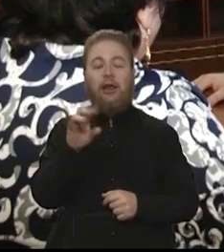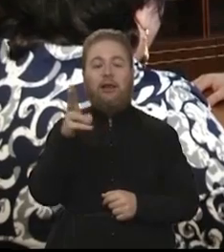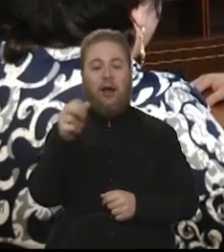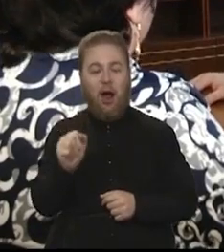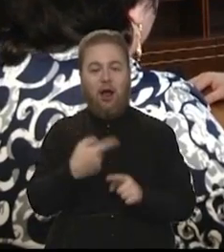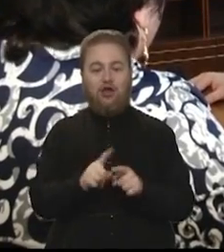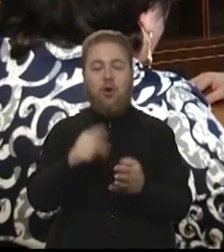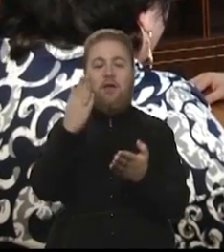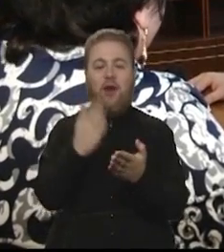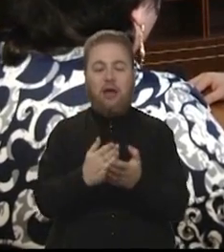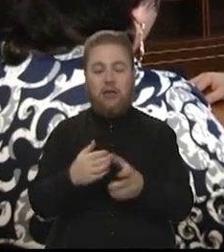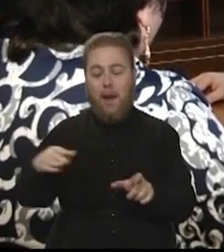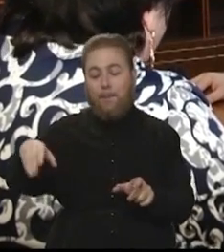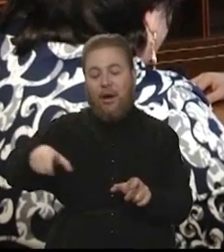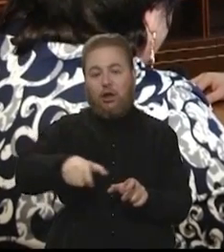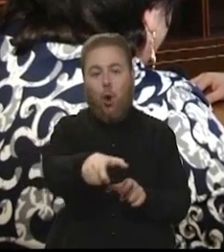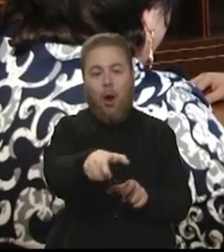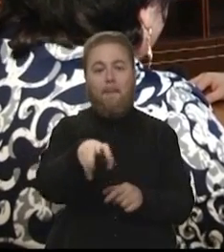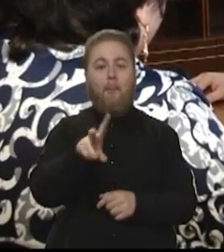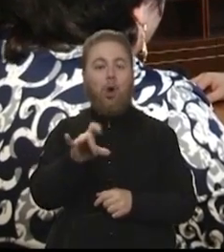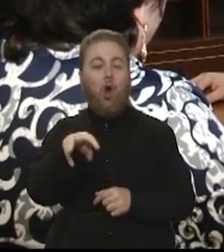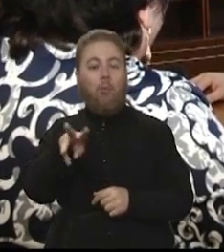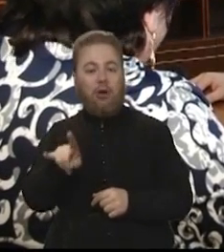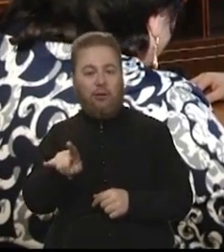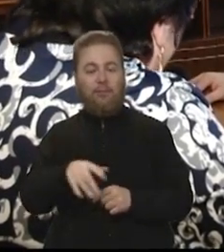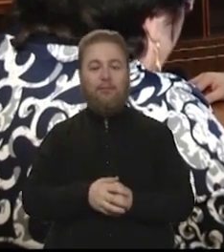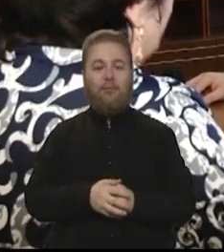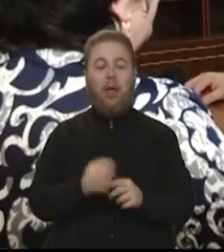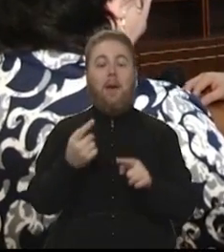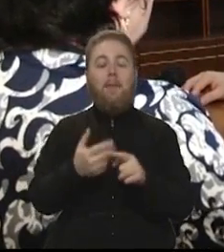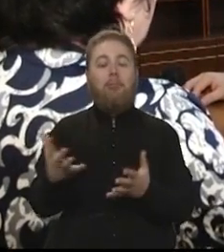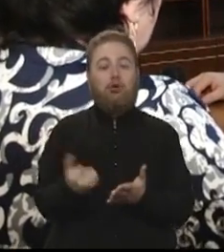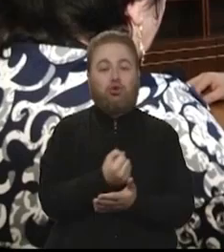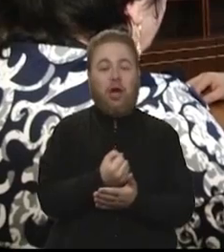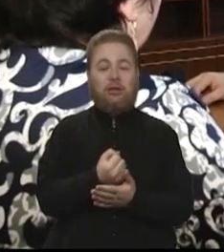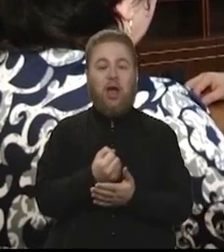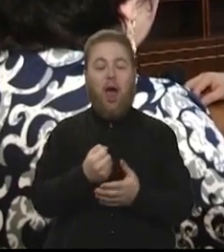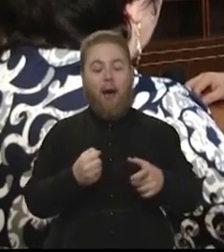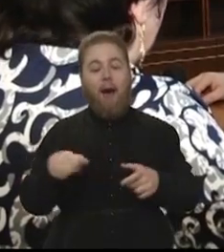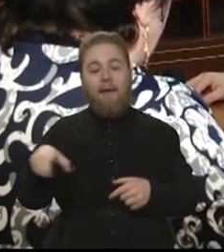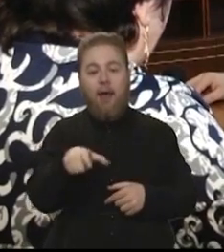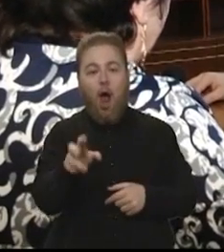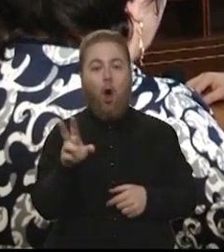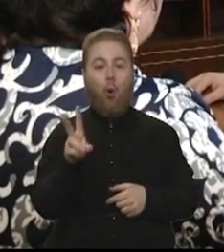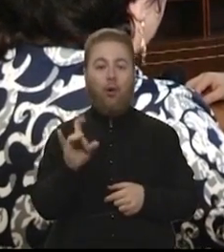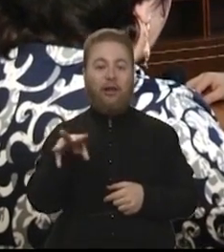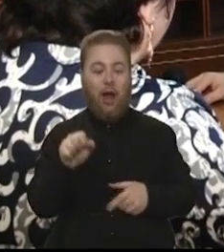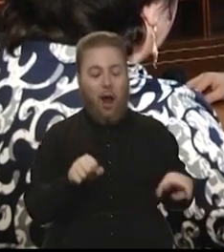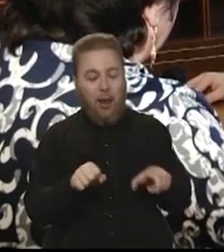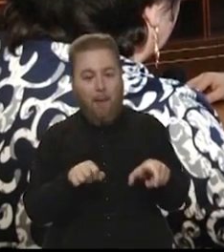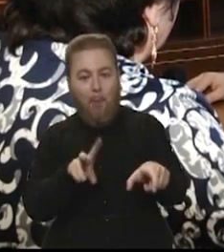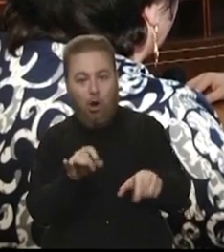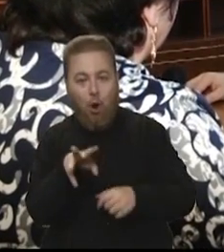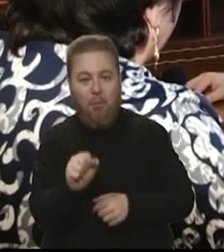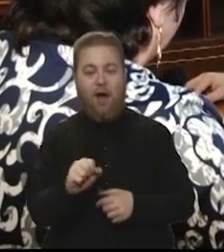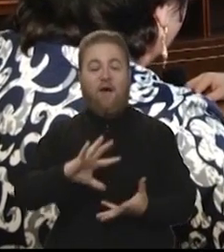которая является притоком Маломы. Вот такой парадокс. То есть, да, и река Куринка, и Малома в результате